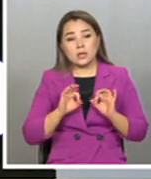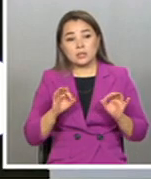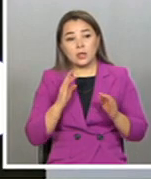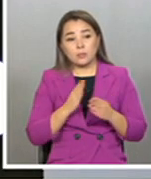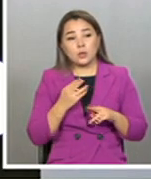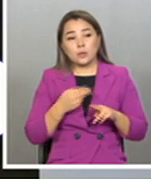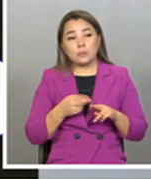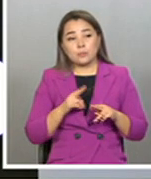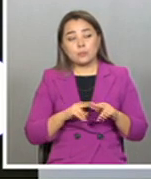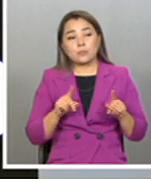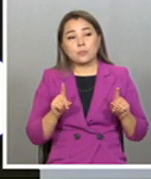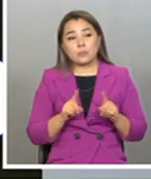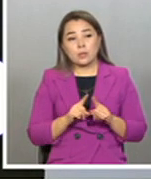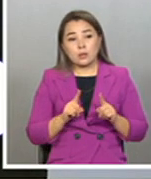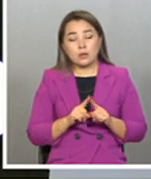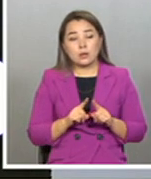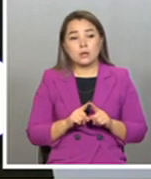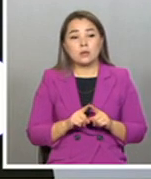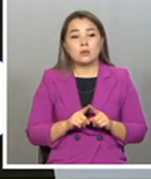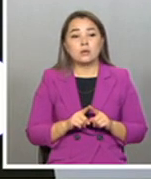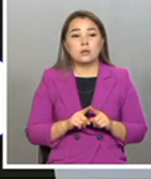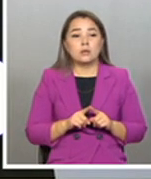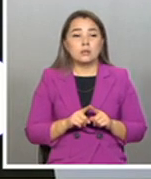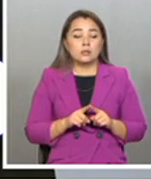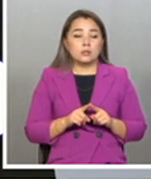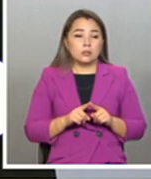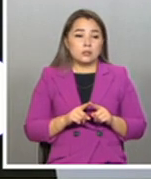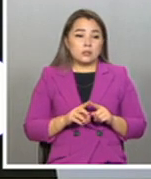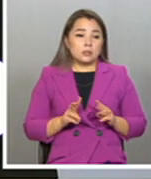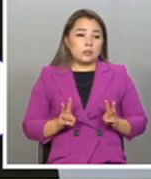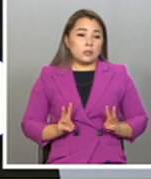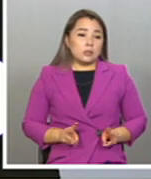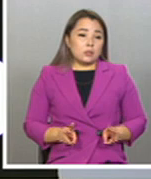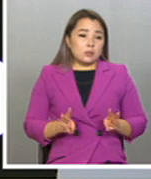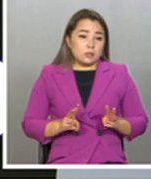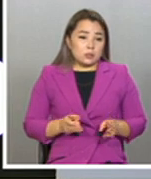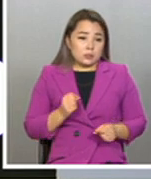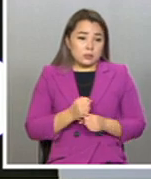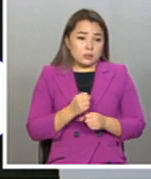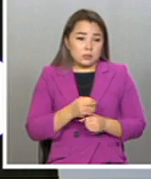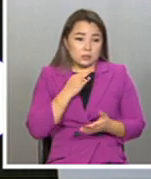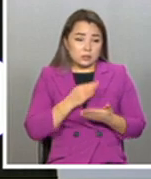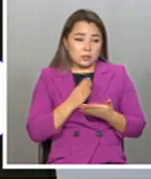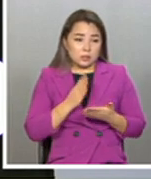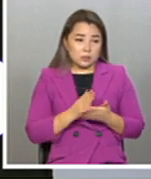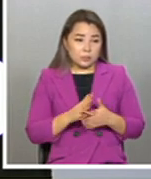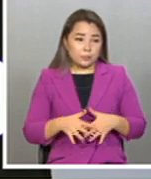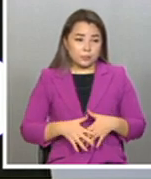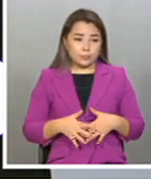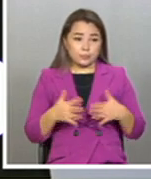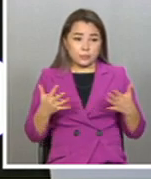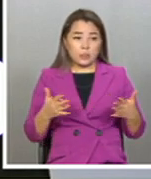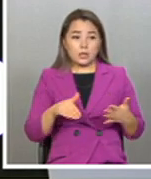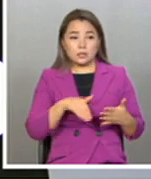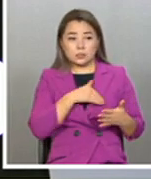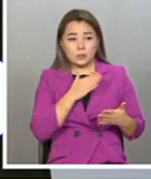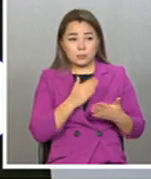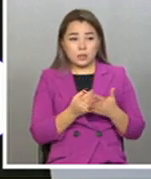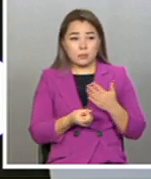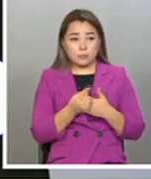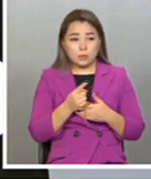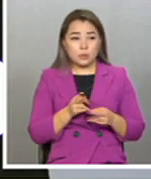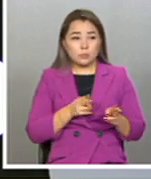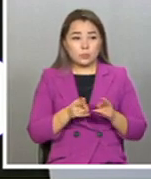де, яғни отынның энергиясы алдымен суды қыздырады да, будың үлкен температурасы пайда болып, ол бу